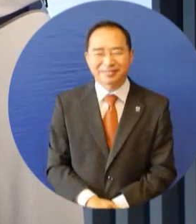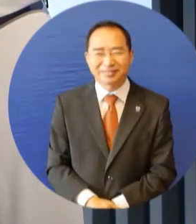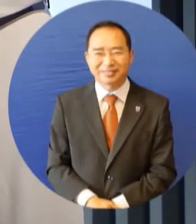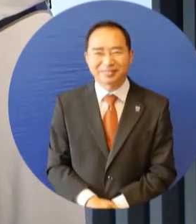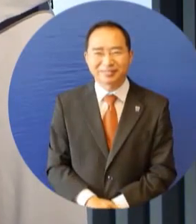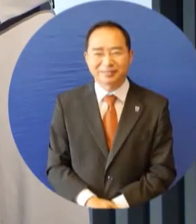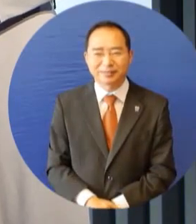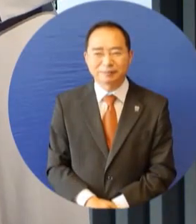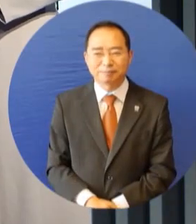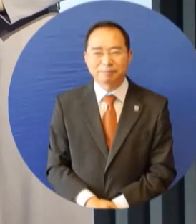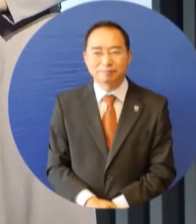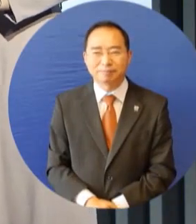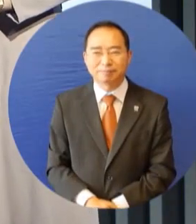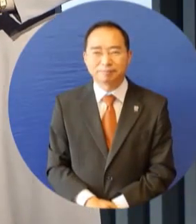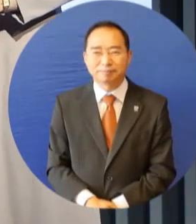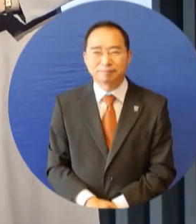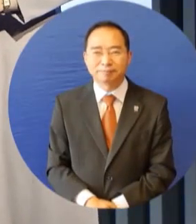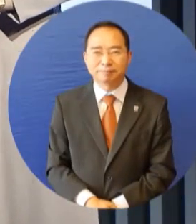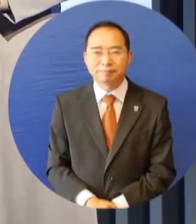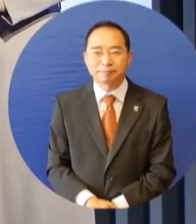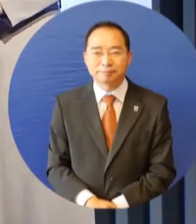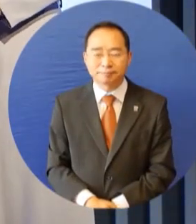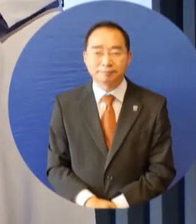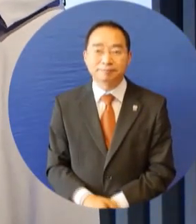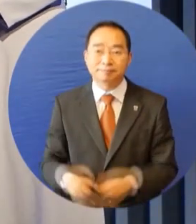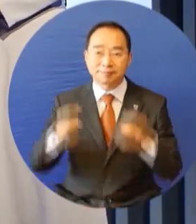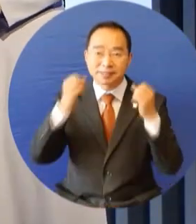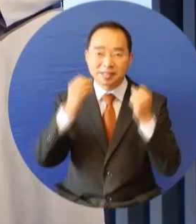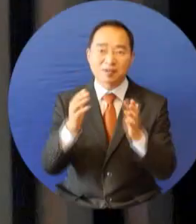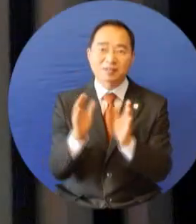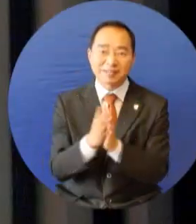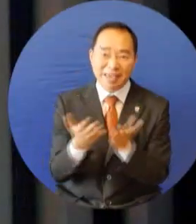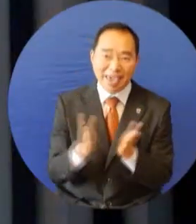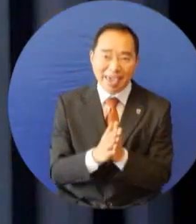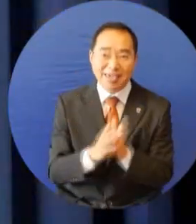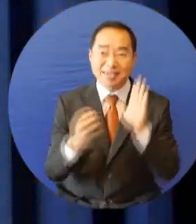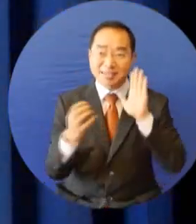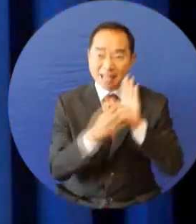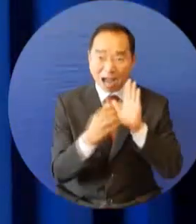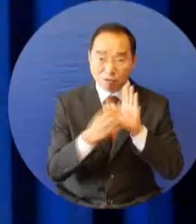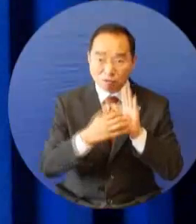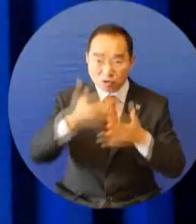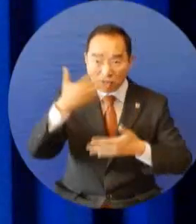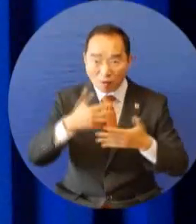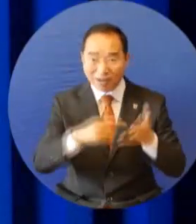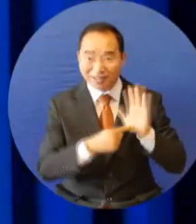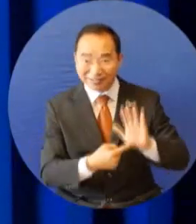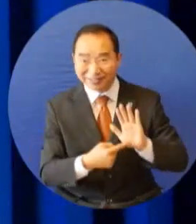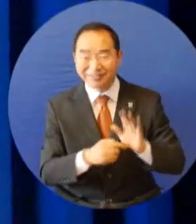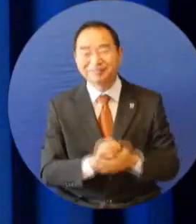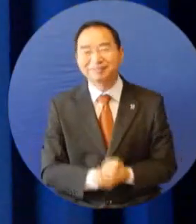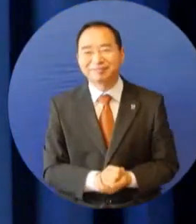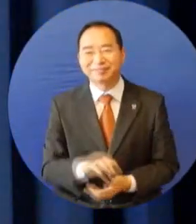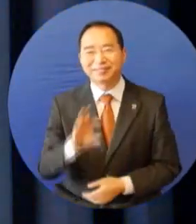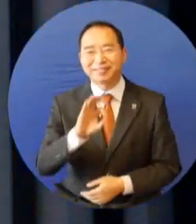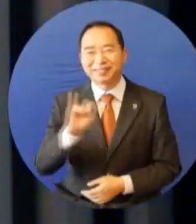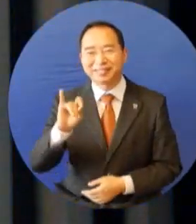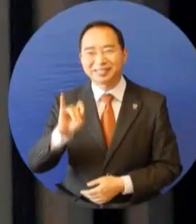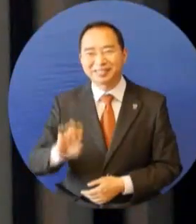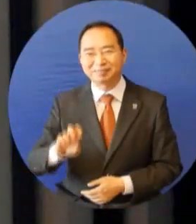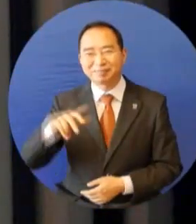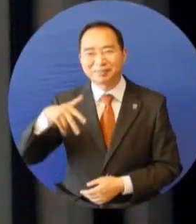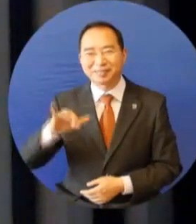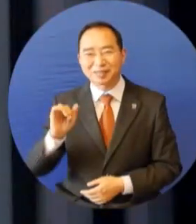하는 게 낫지 않겠냐. 가장 잘하는 걸 해야 됩니다. 네. 네, 새로운 책과 다큐 영화로 돌아온 새로운